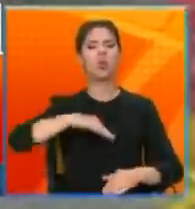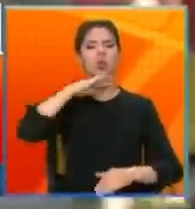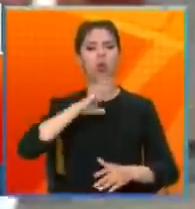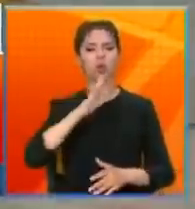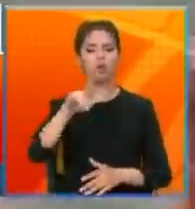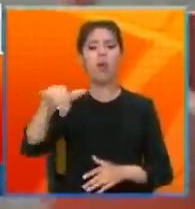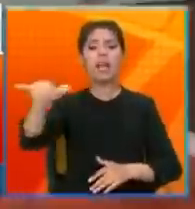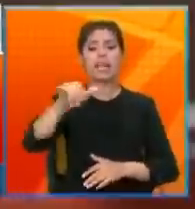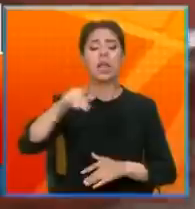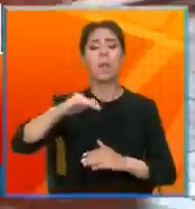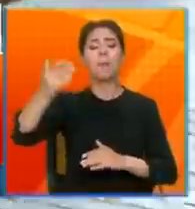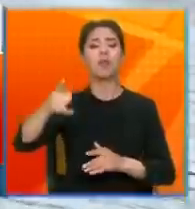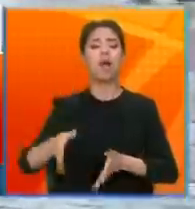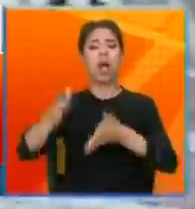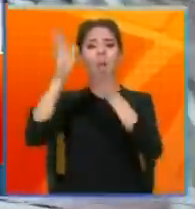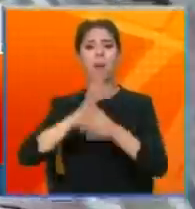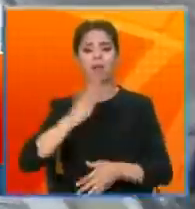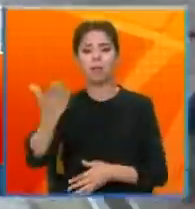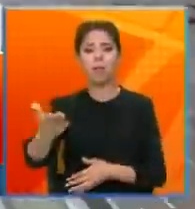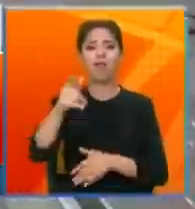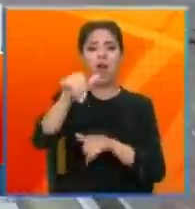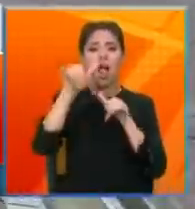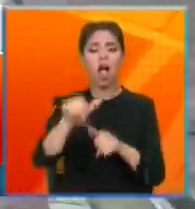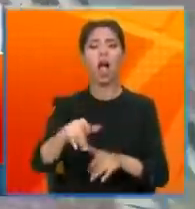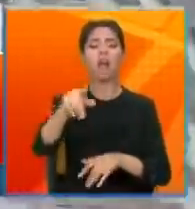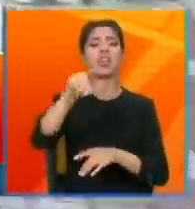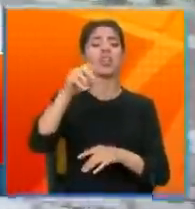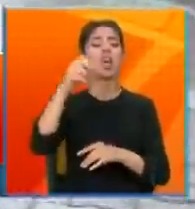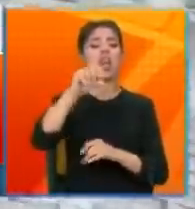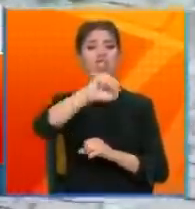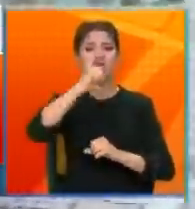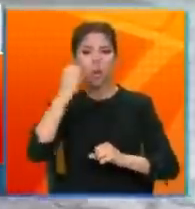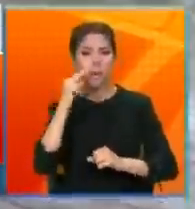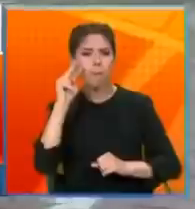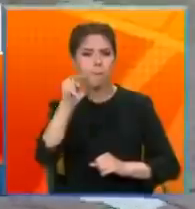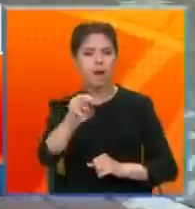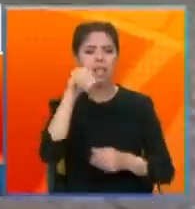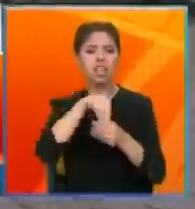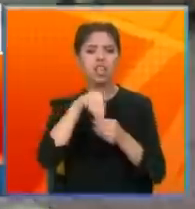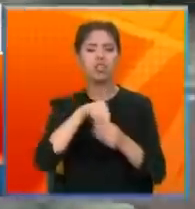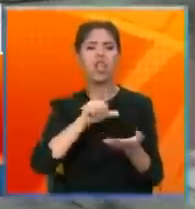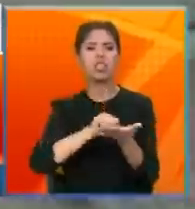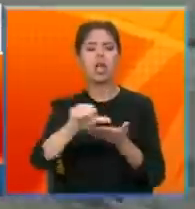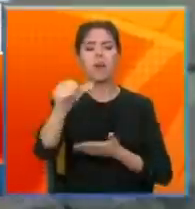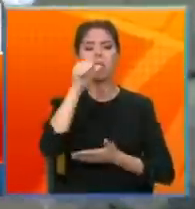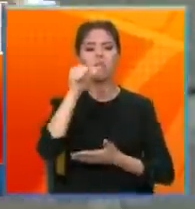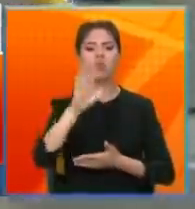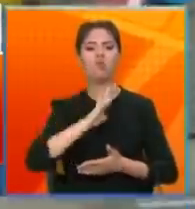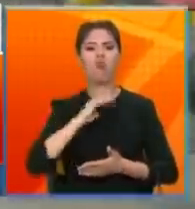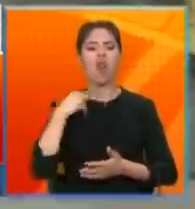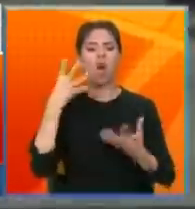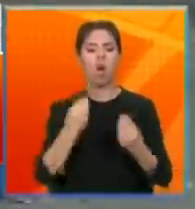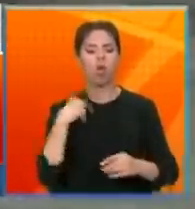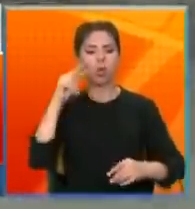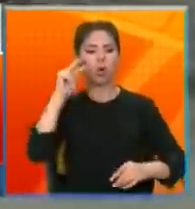Yan tarafta hemen başka bir apartman. Ve şu apartmanın da camından baktığım zaman içeride yine tamamıyla suyun